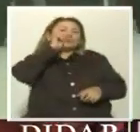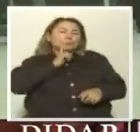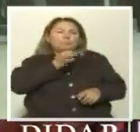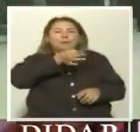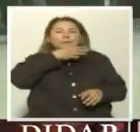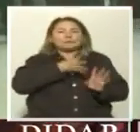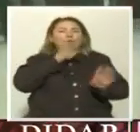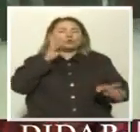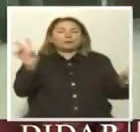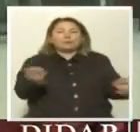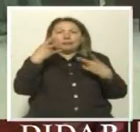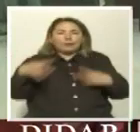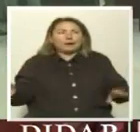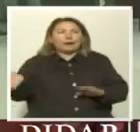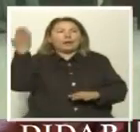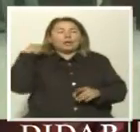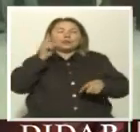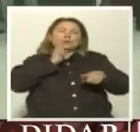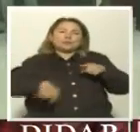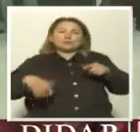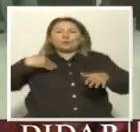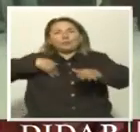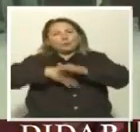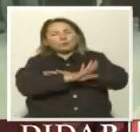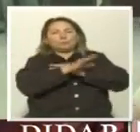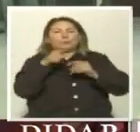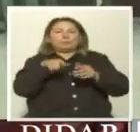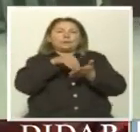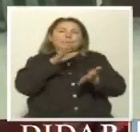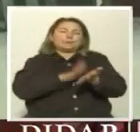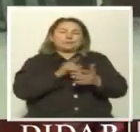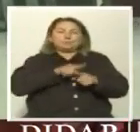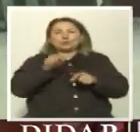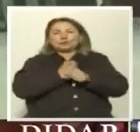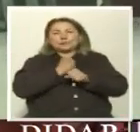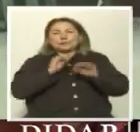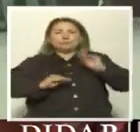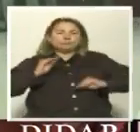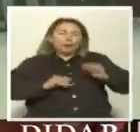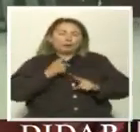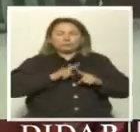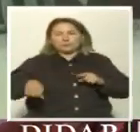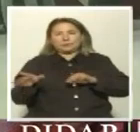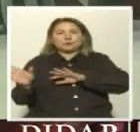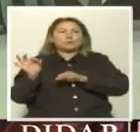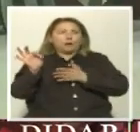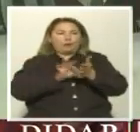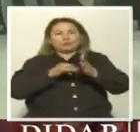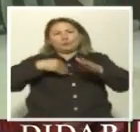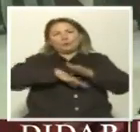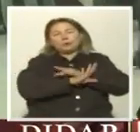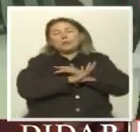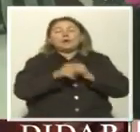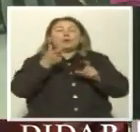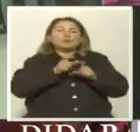кезекте тұрмаймыз әдеттегідей. Тез-тез өтіп, қол жүгімізді де сол жерден жасап, барлығын тексеріп, өтіп сразу кеттік те. Сол үшін бізге